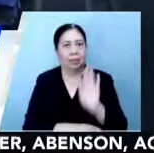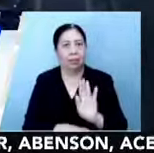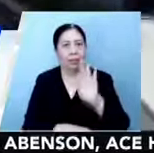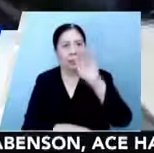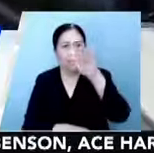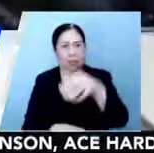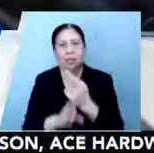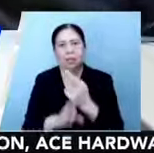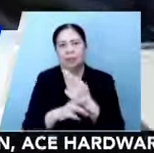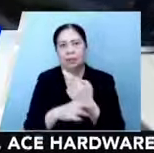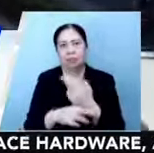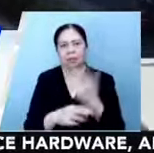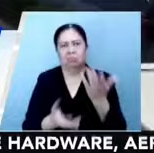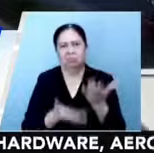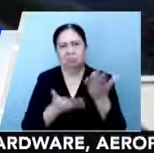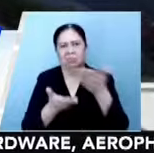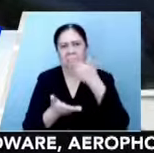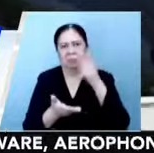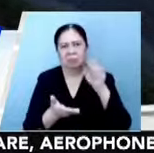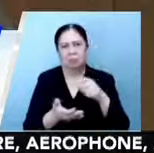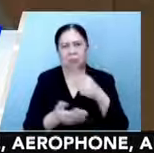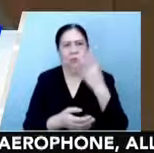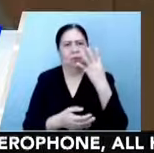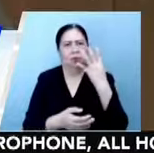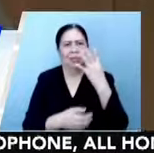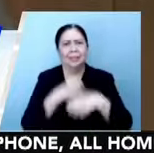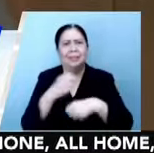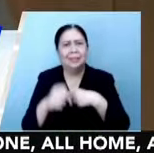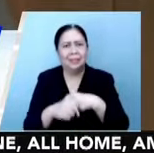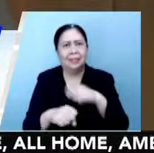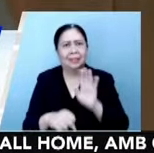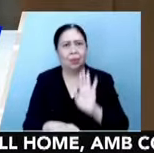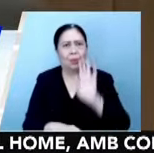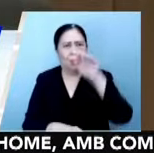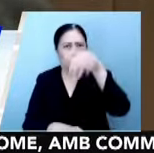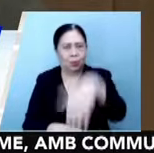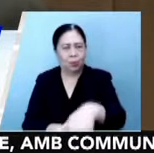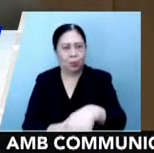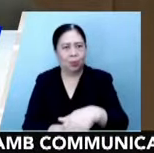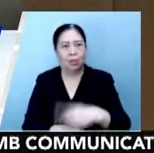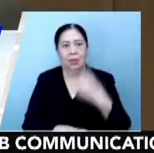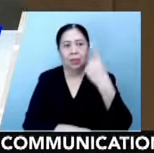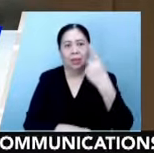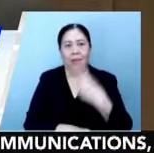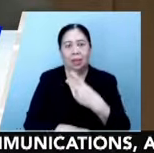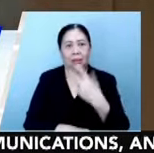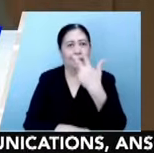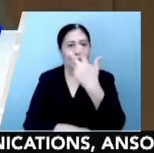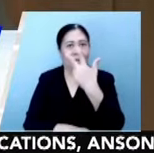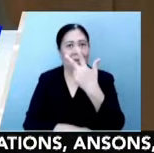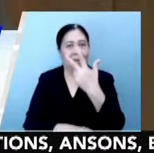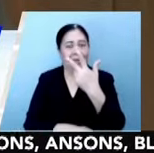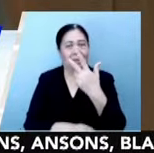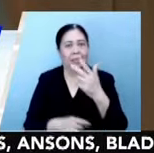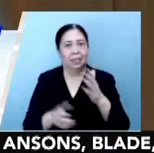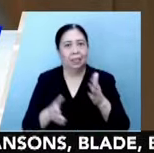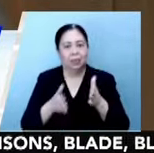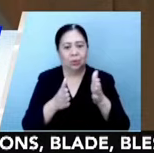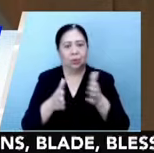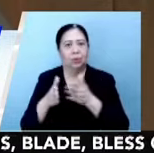na raw inirekomendang gawin sa apat na dekada ng tulay. Yung kalahati po, kasi 3 lanes yan, nahatiin po natin sa